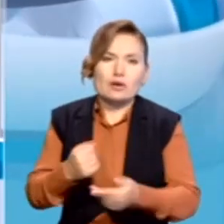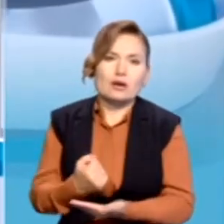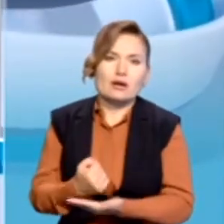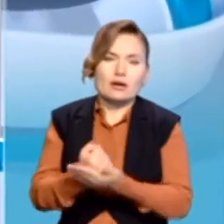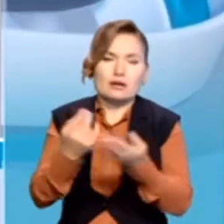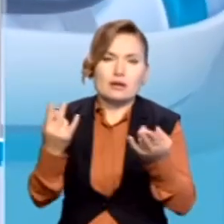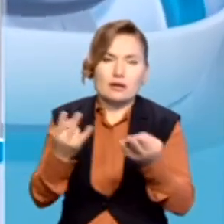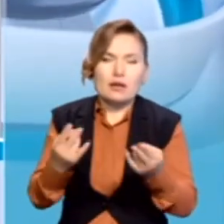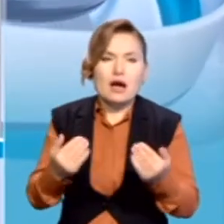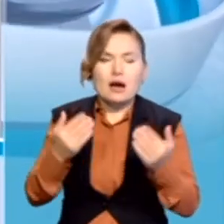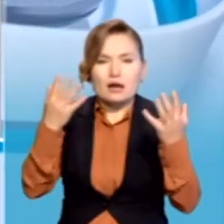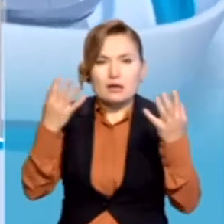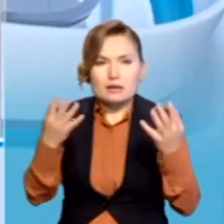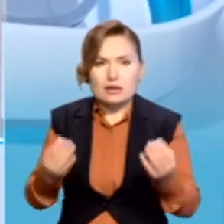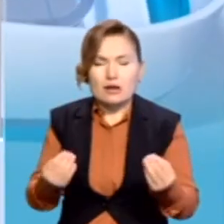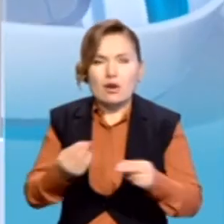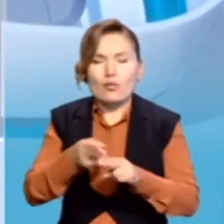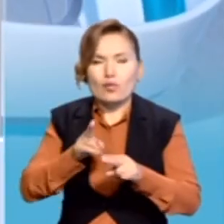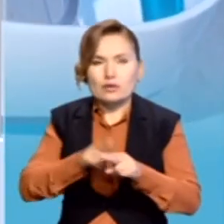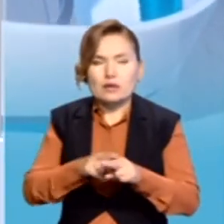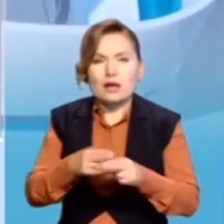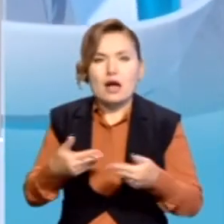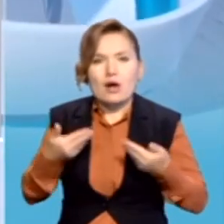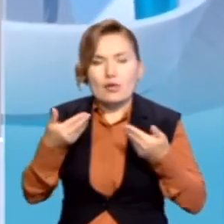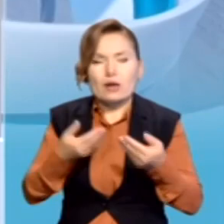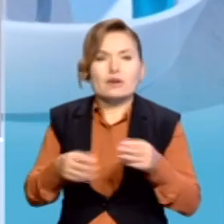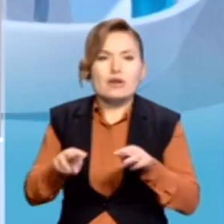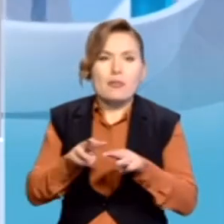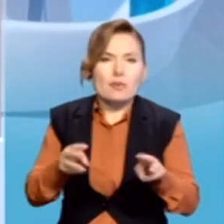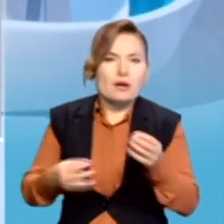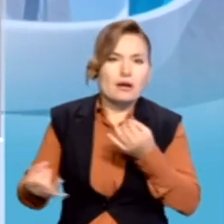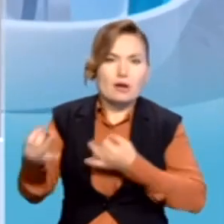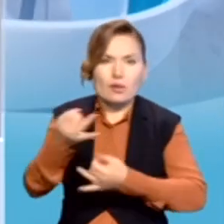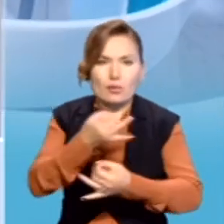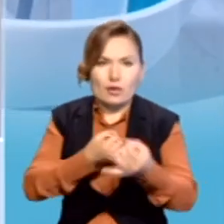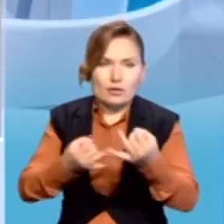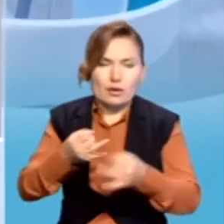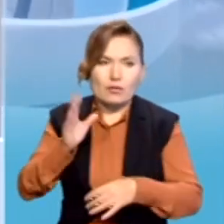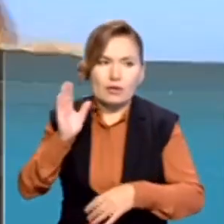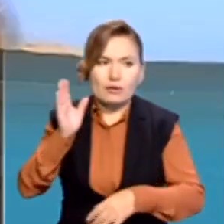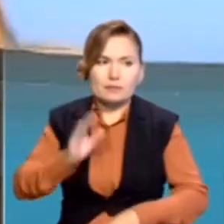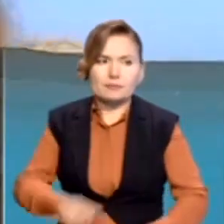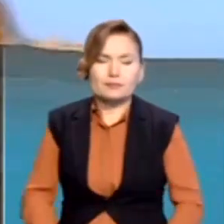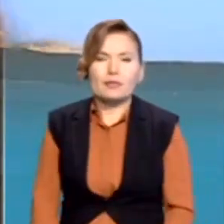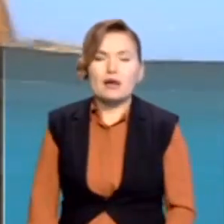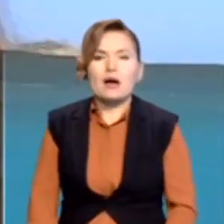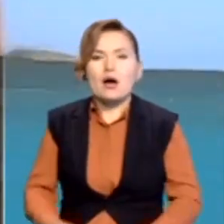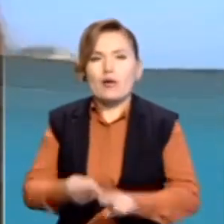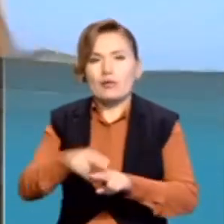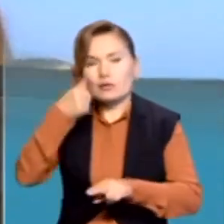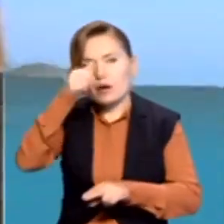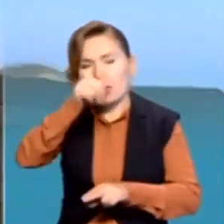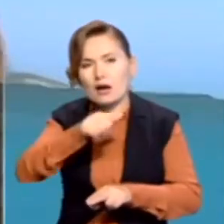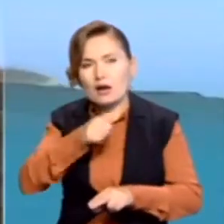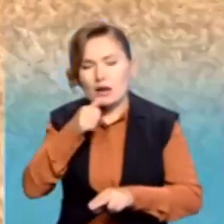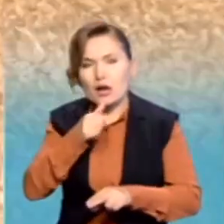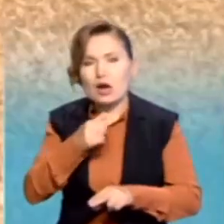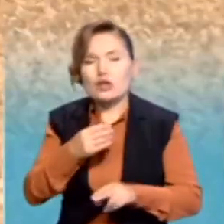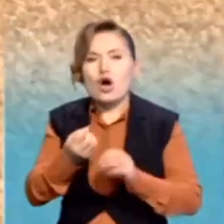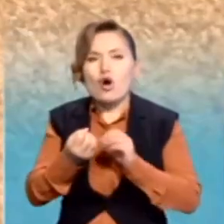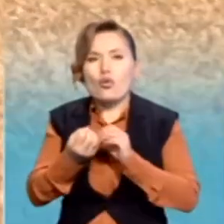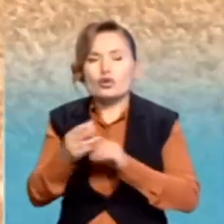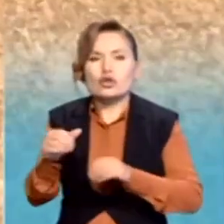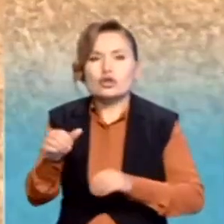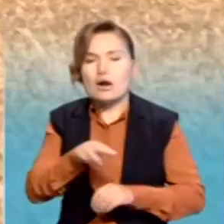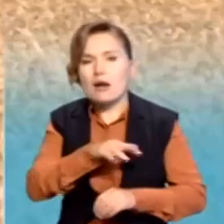негізделеді. Қазіргі кезде аталған ұсынысты министрлік басқа да уәкілетті органдармен қарастырып жатыр. Биыл елімізде 14,5 миллион тонна